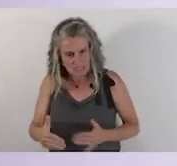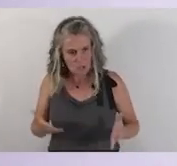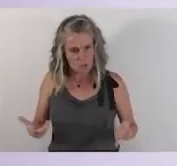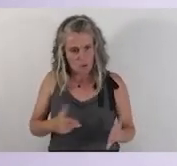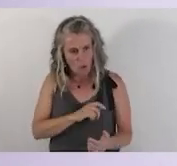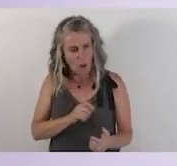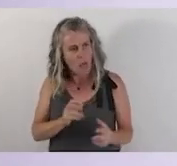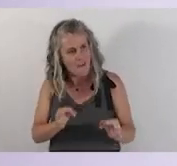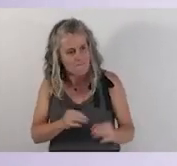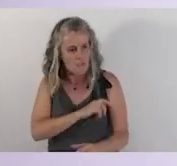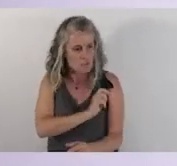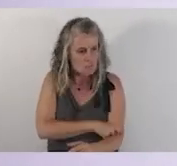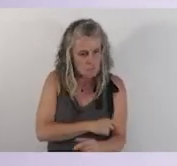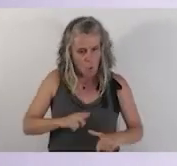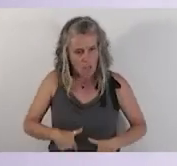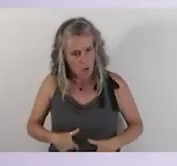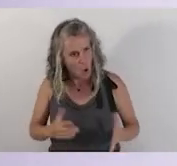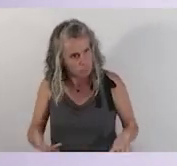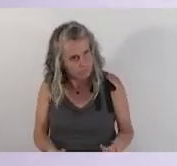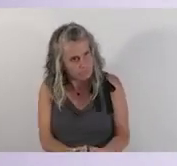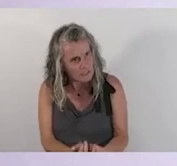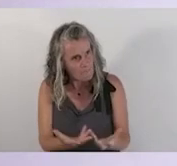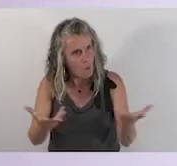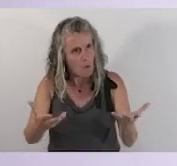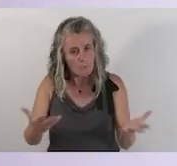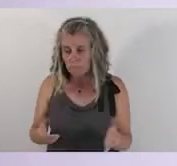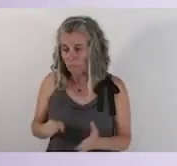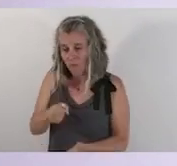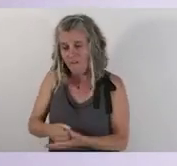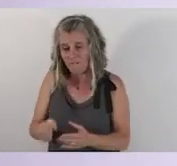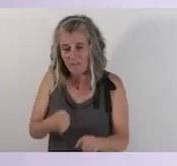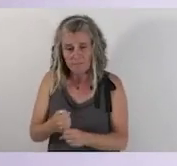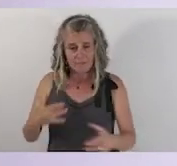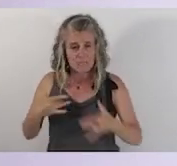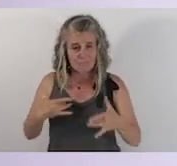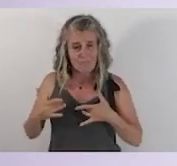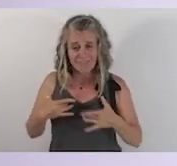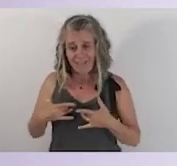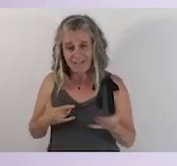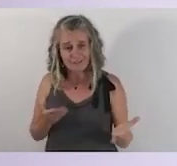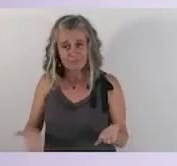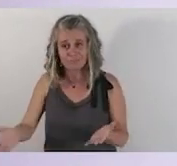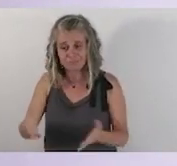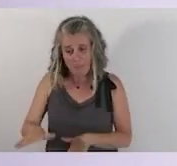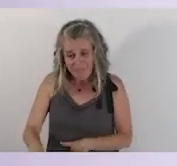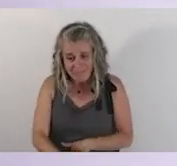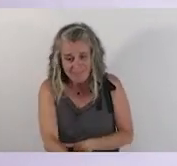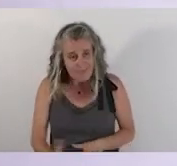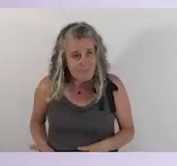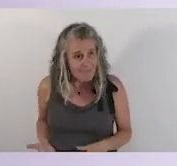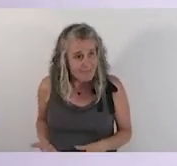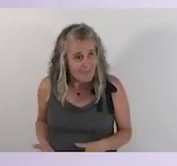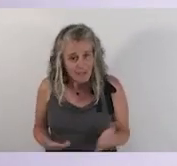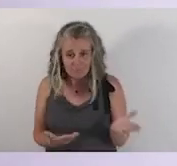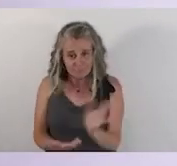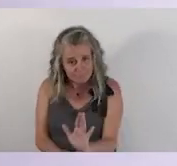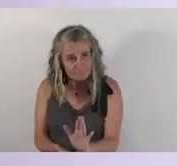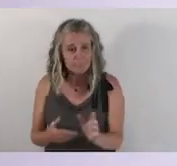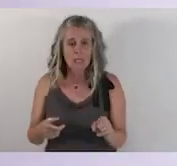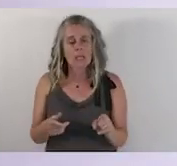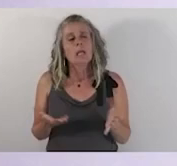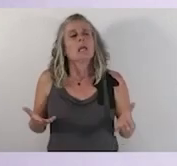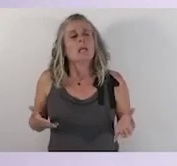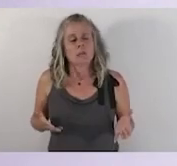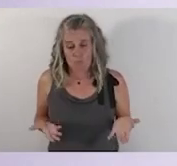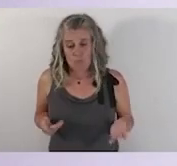sport-école. Nous offrons depuis l'année dernière un spectacle de fin d'année pour les maternelles, un goûter pour l'ensemble des scolaires. Nous venons de mettre en place un conseil